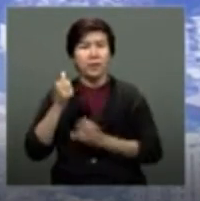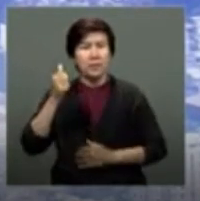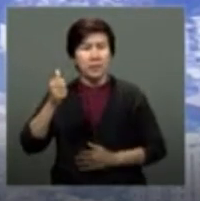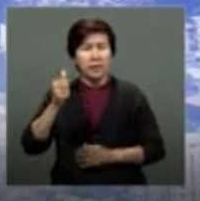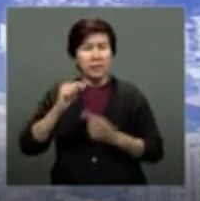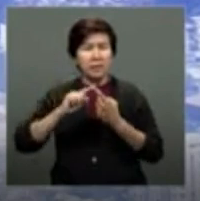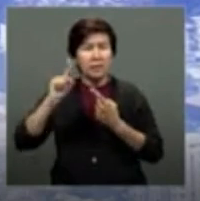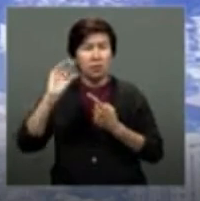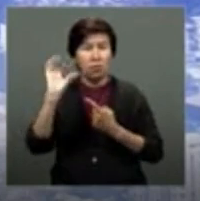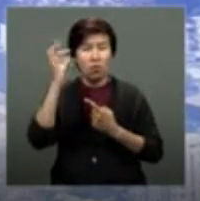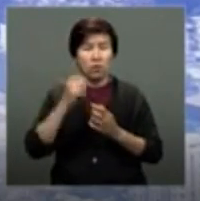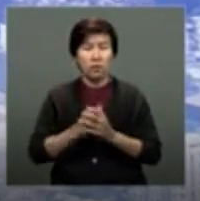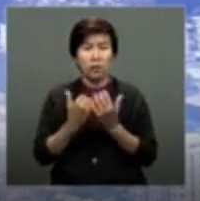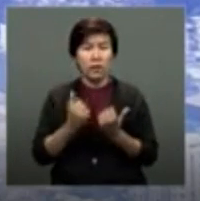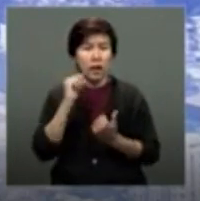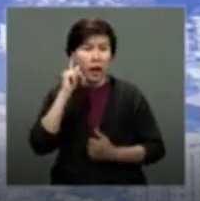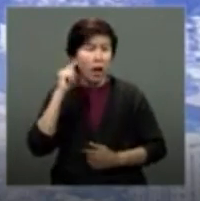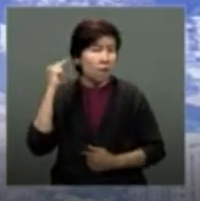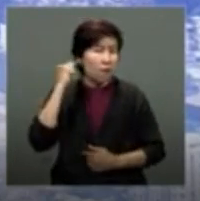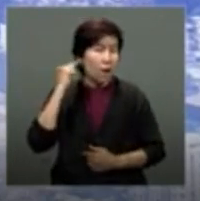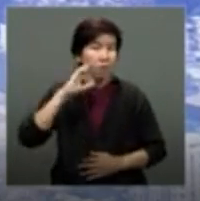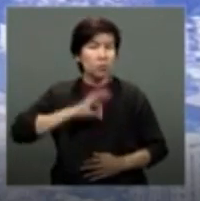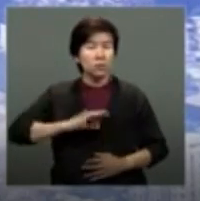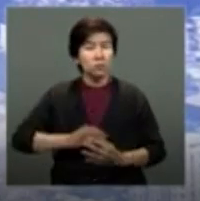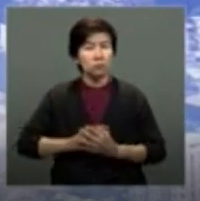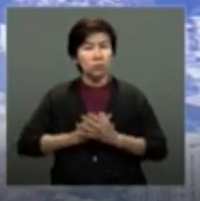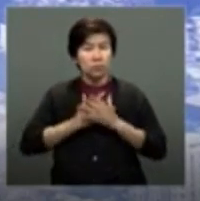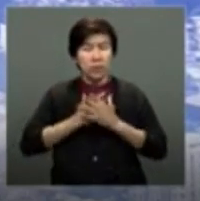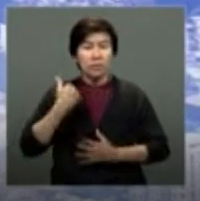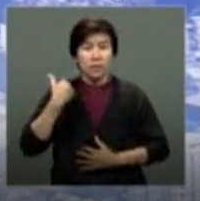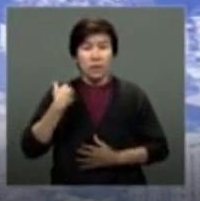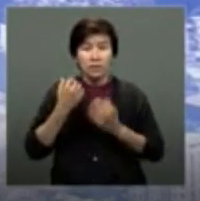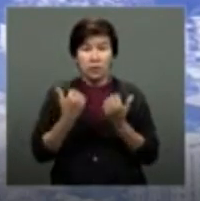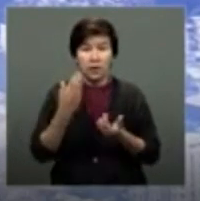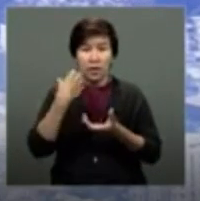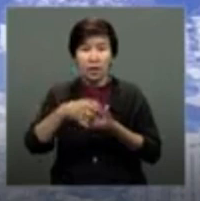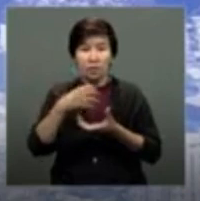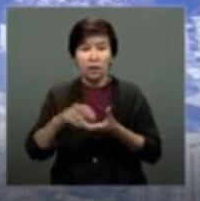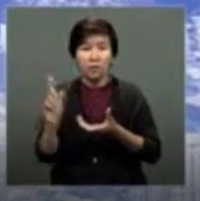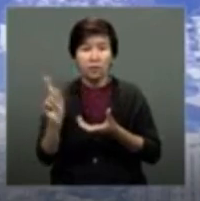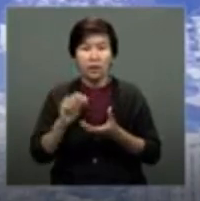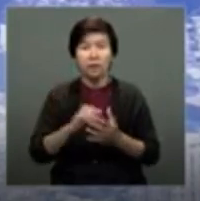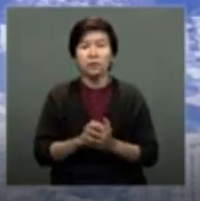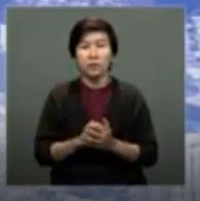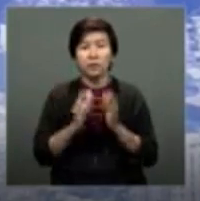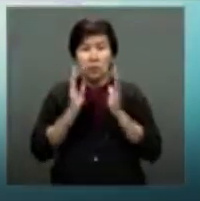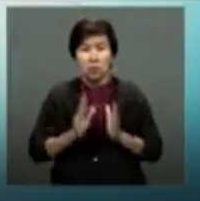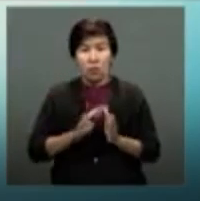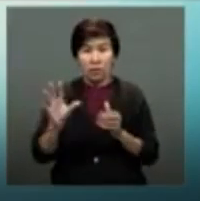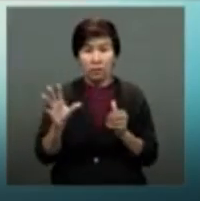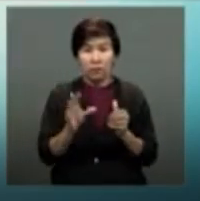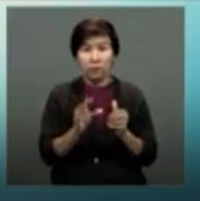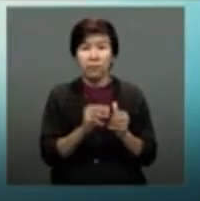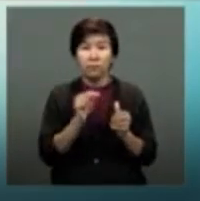ครับมีหลายเรื่องที่น่าภาคภูมิใจมากๆทีเดียวครับขอรายงานครับวันนี้สถานการณ์ของผู้ติดเชื้อรายวันวัน